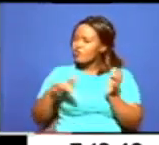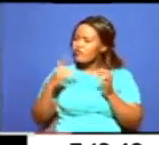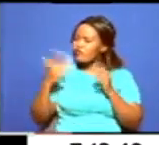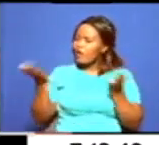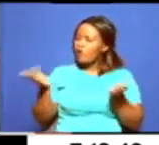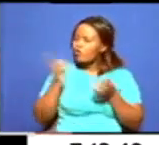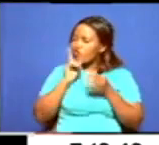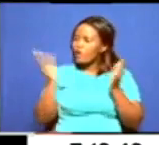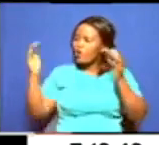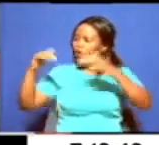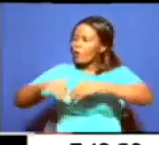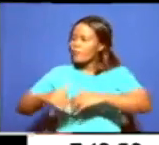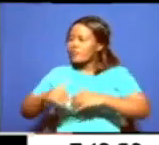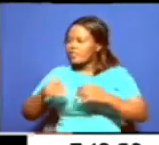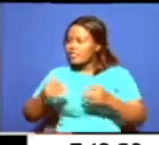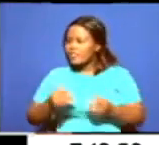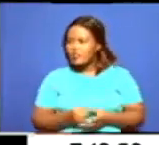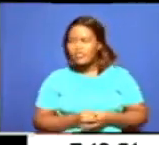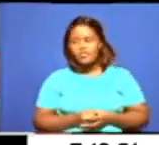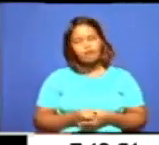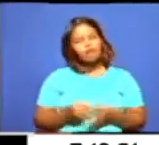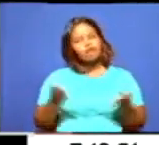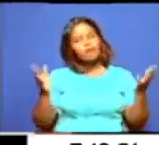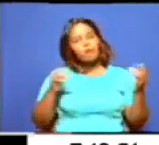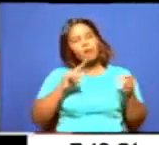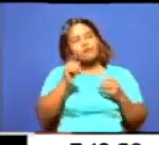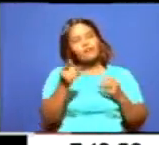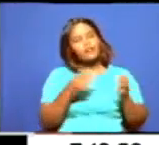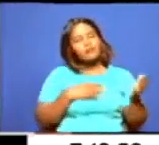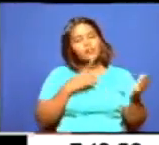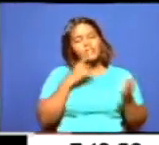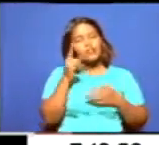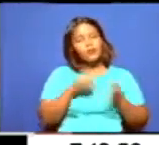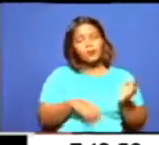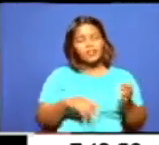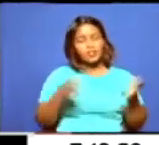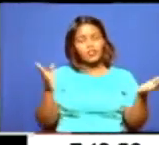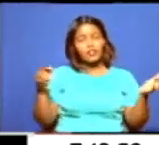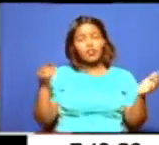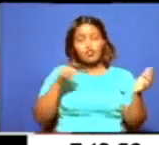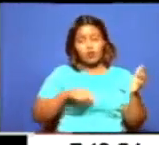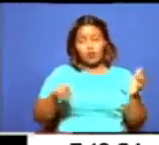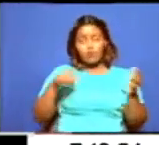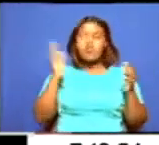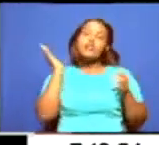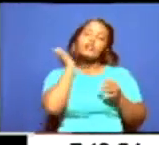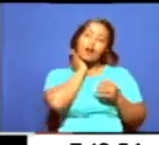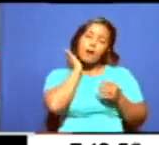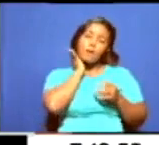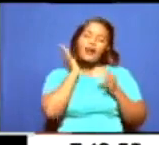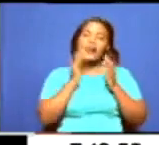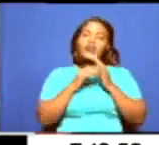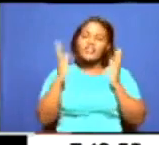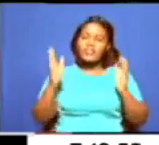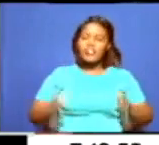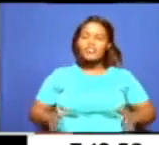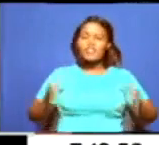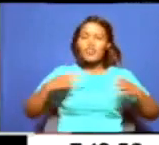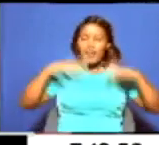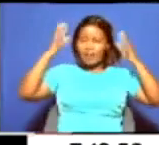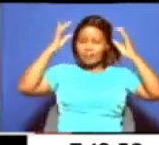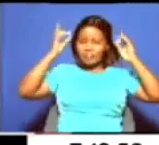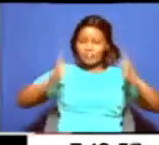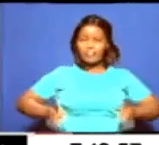msimamo wenu hapa Murang'a. Asante sana. Ya kwanza ni kusema sisi kama viongozi wa Murang'a, sisi tumeamua na tukasema tutakuwa katika Azimio la